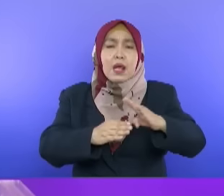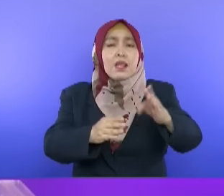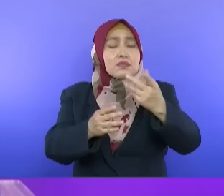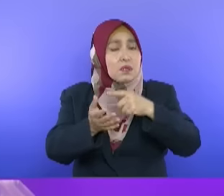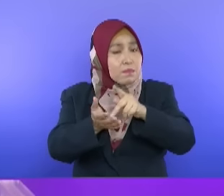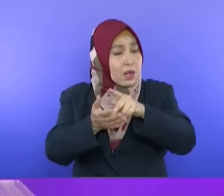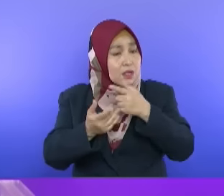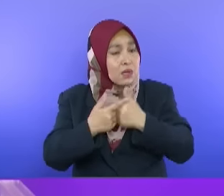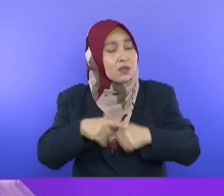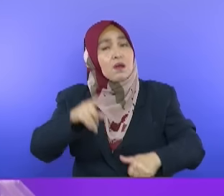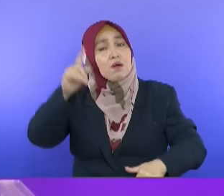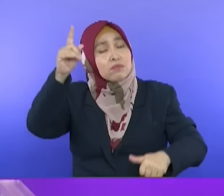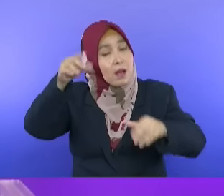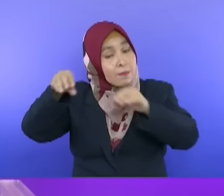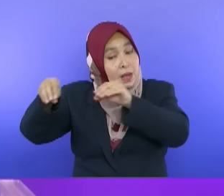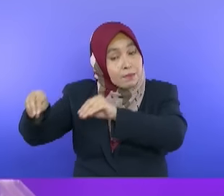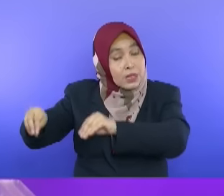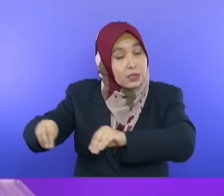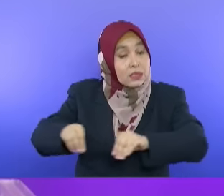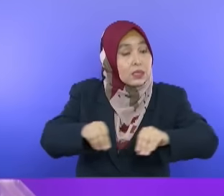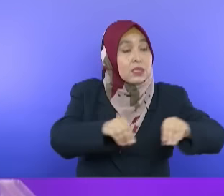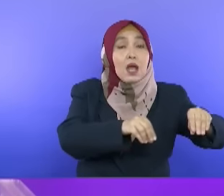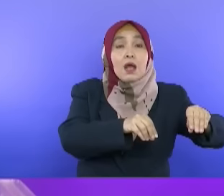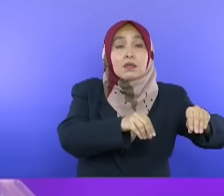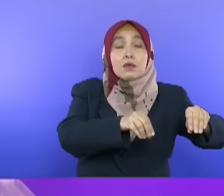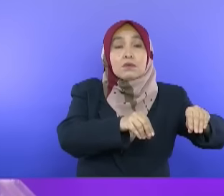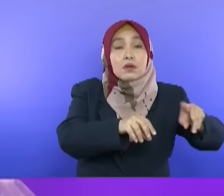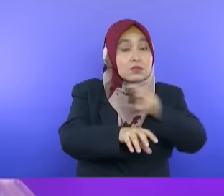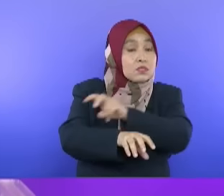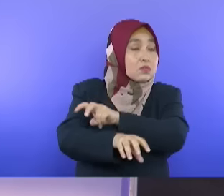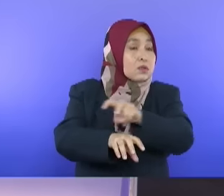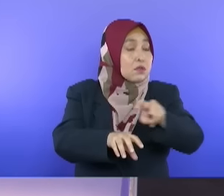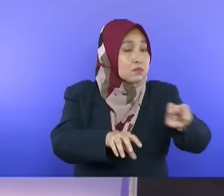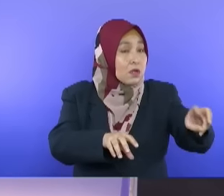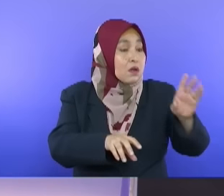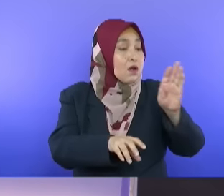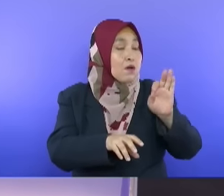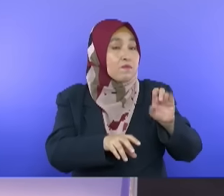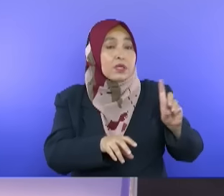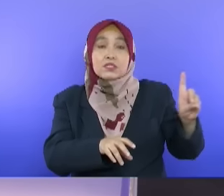kita memindahkan duit kita kepada besok nanti